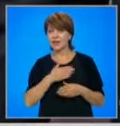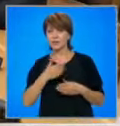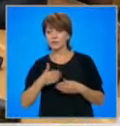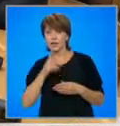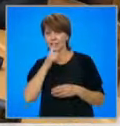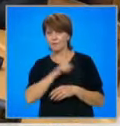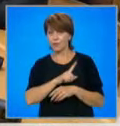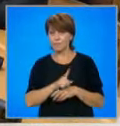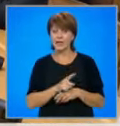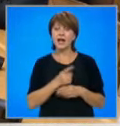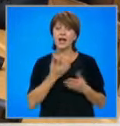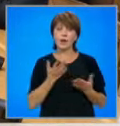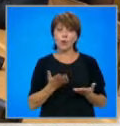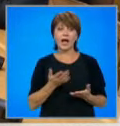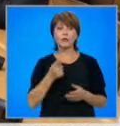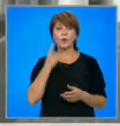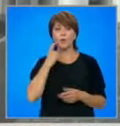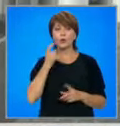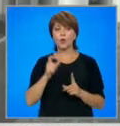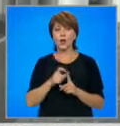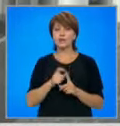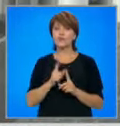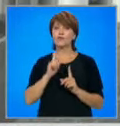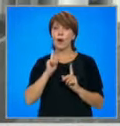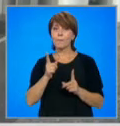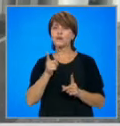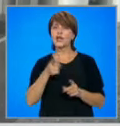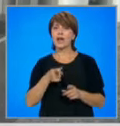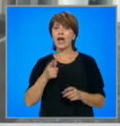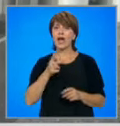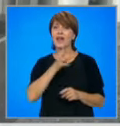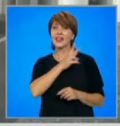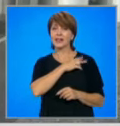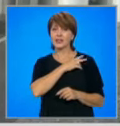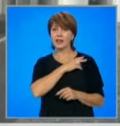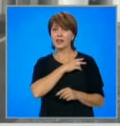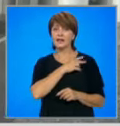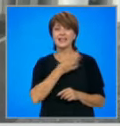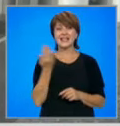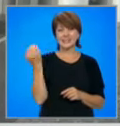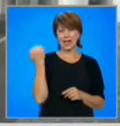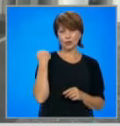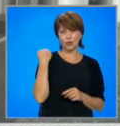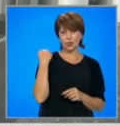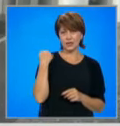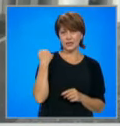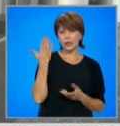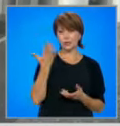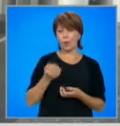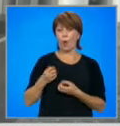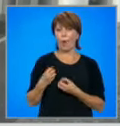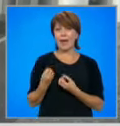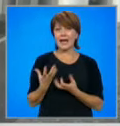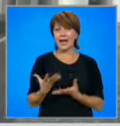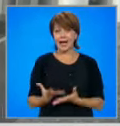Бойко Рашков може да оглави антикорупционната комисия. Зад кулисието, олигархията видя, че ние сме